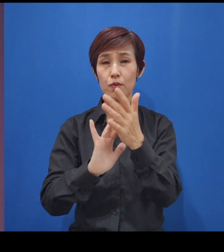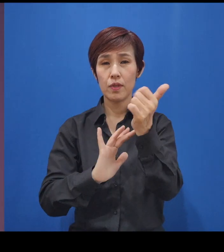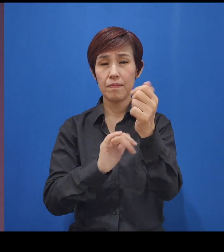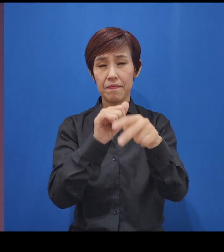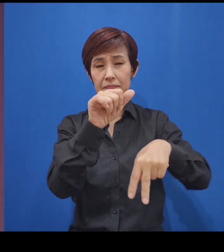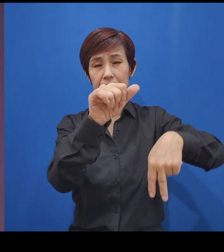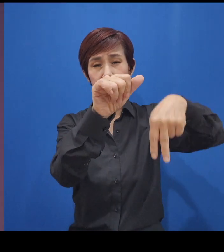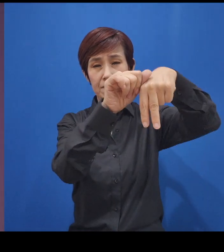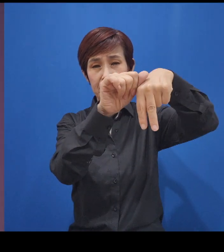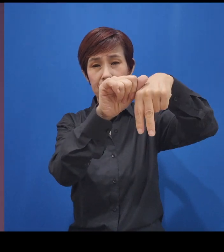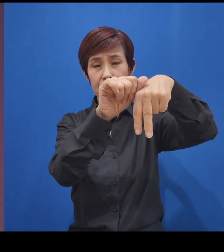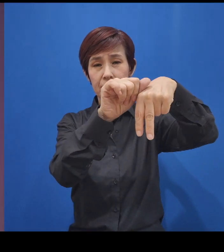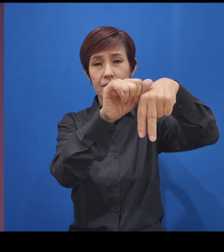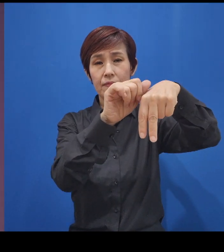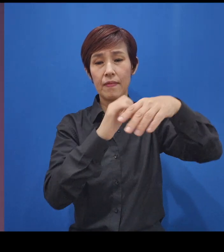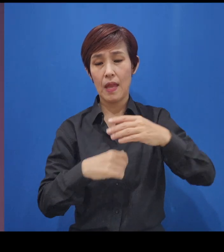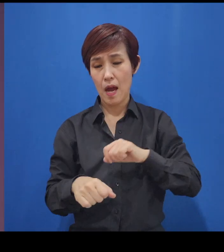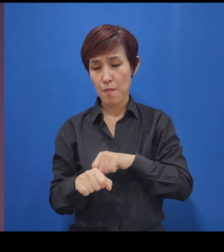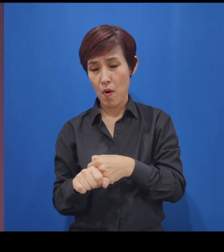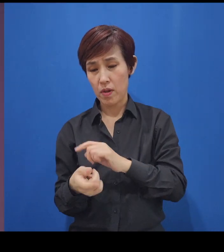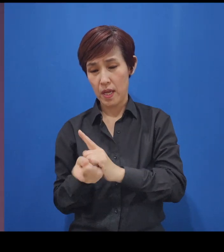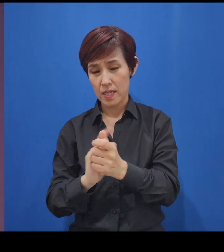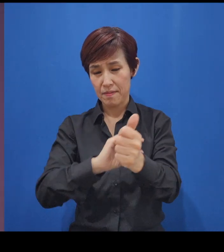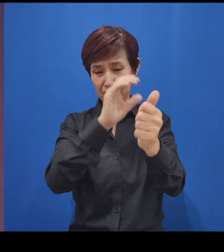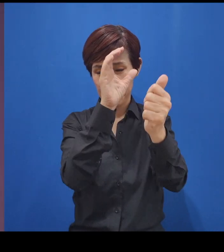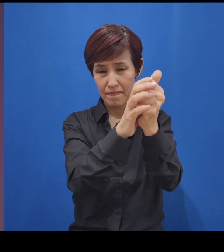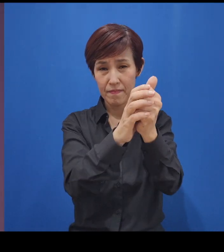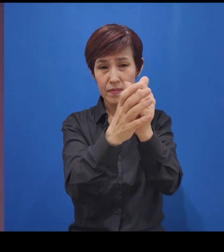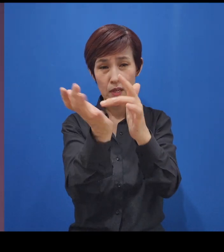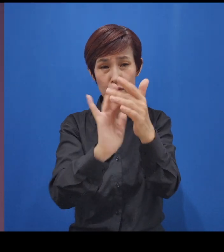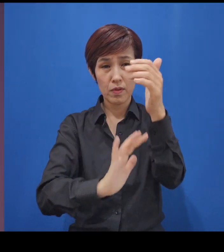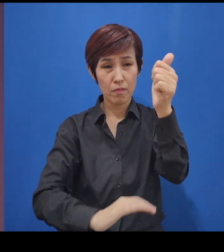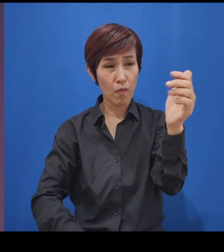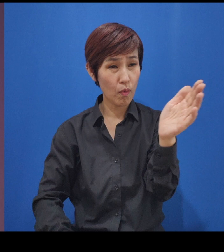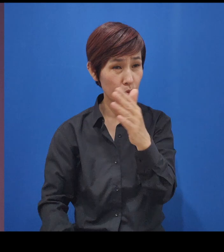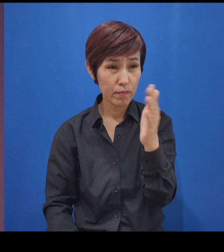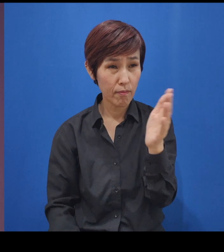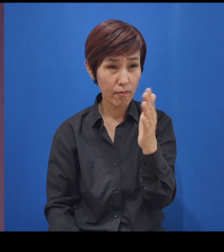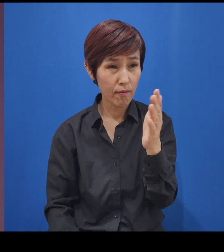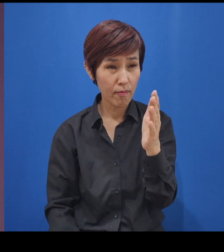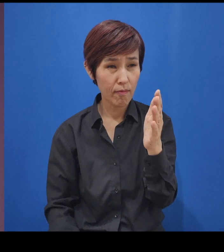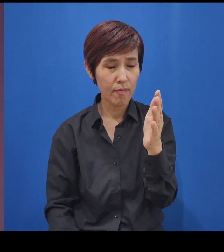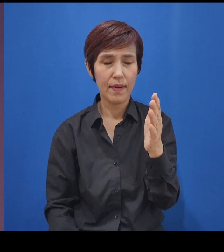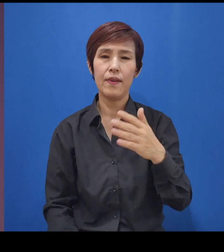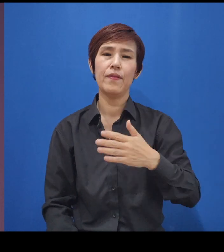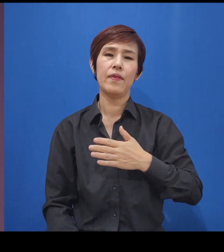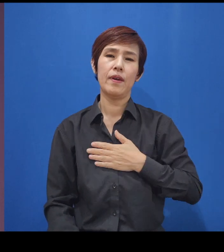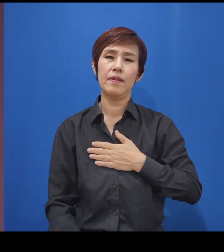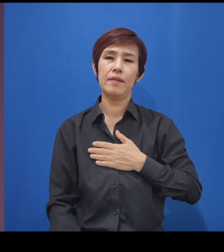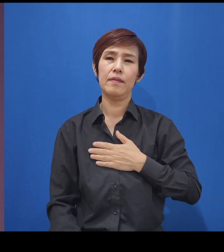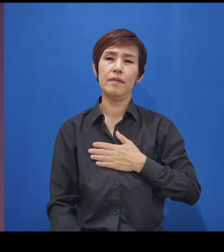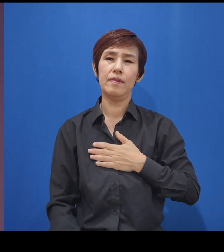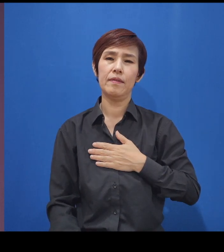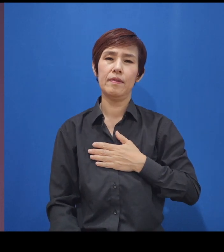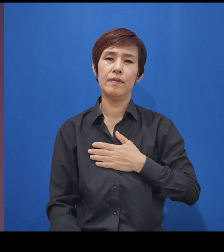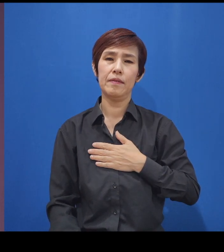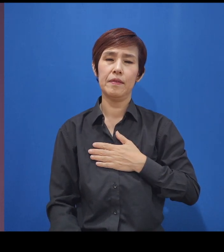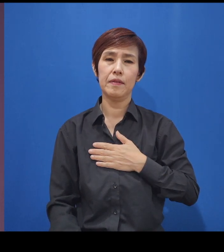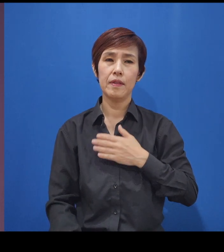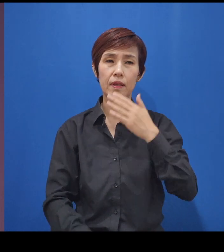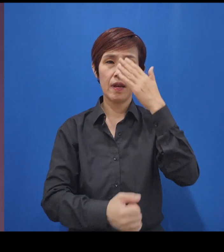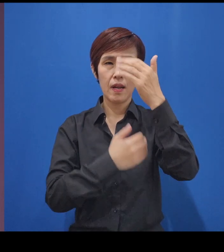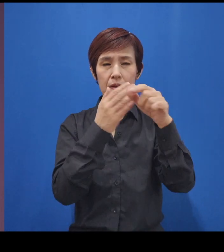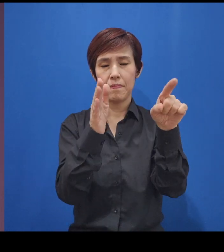죄를 지시고 내가 받을 벌을 대신 받아주신 분이 없었더라면 나는 교회가 되지 못해요.